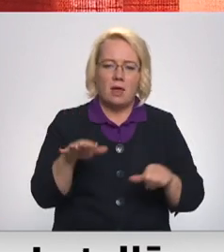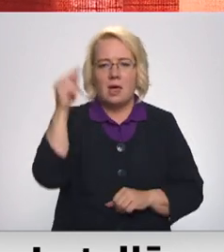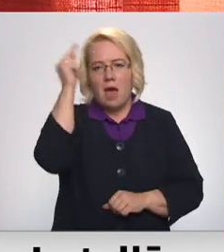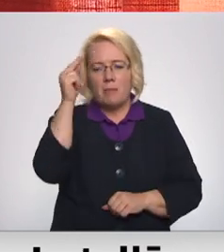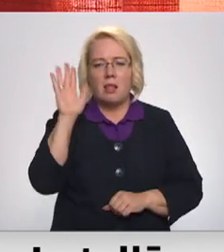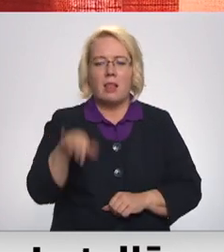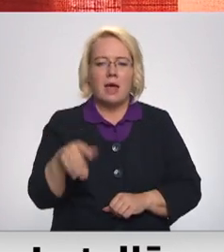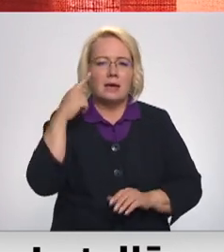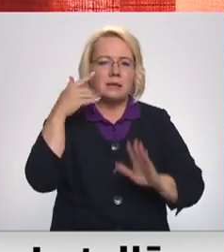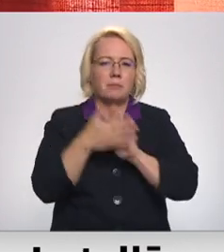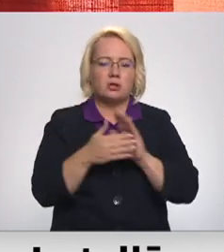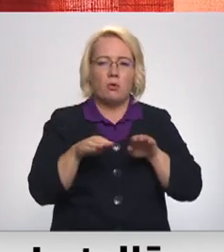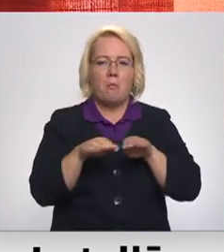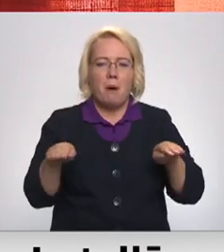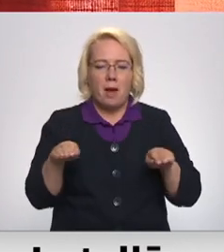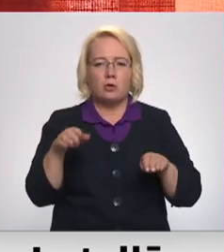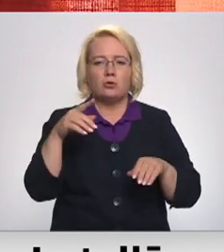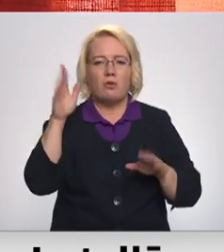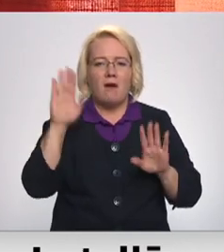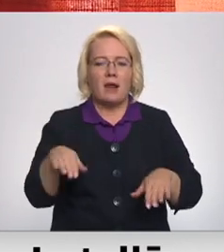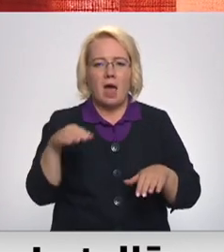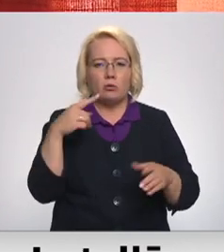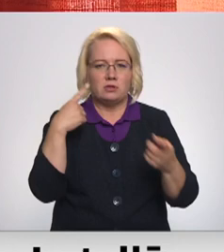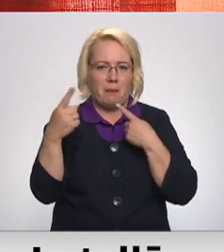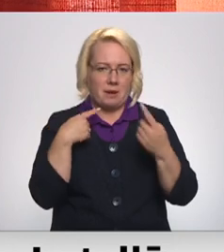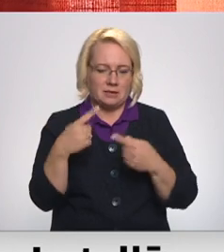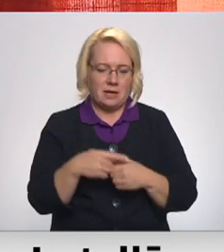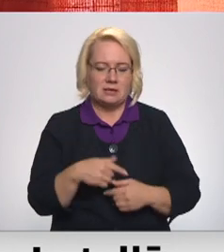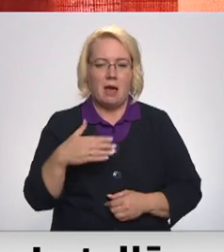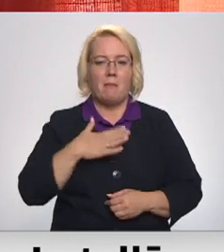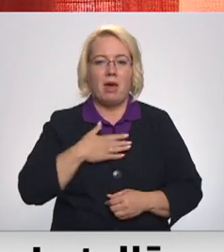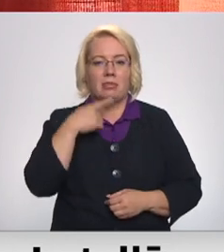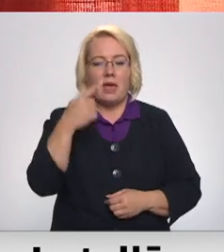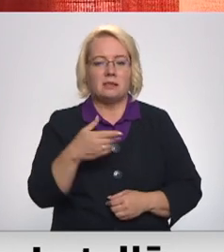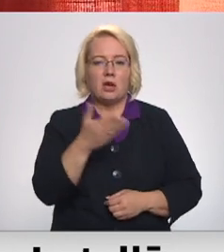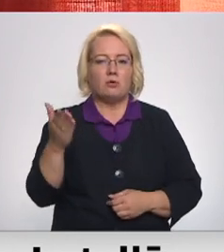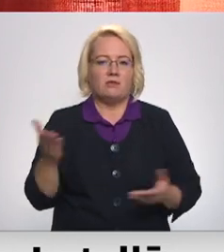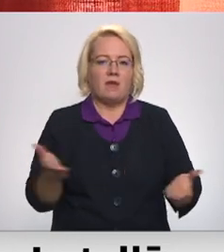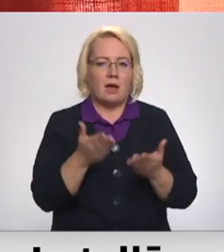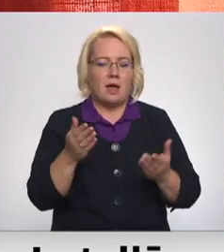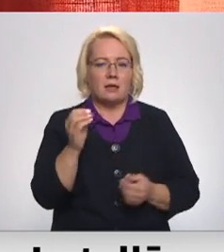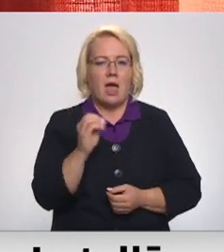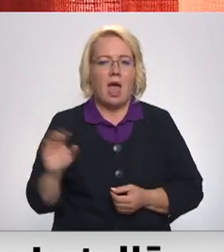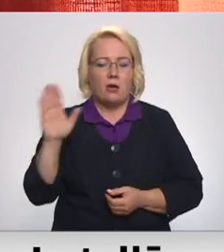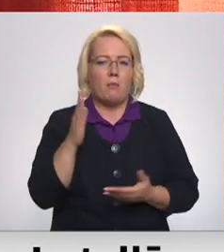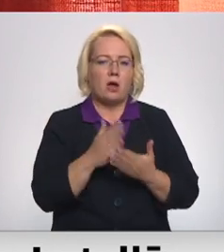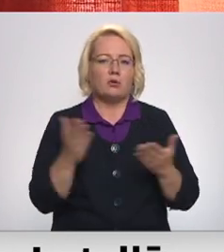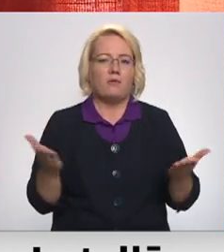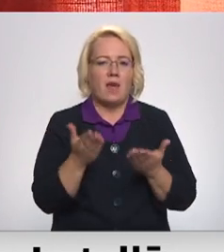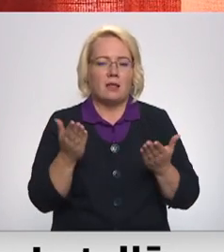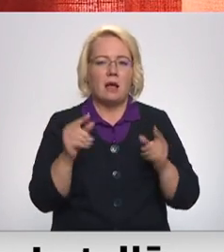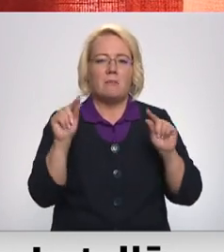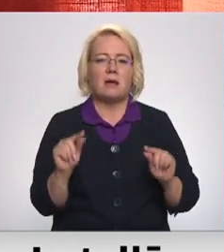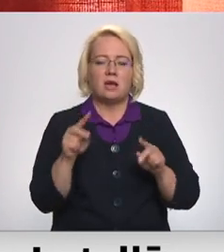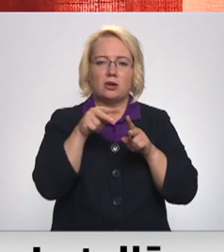saprastu pamatus un mācētu saprasties. Man teica, ka jums ir vieglāk. Eiropā ir mazliet vieglāk. Mazāka